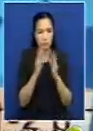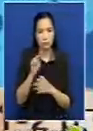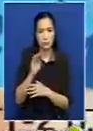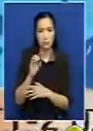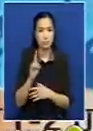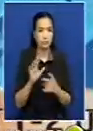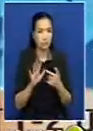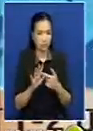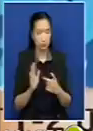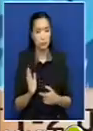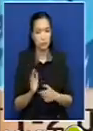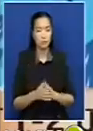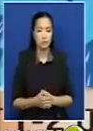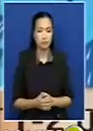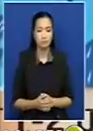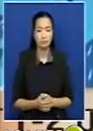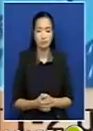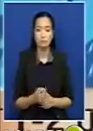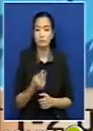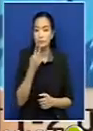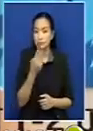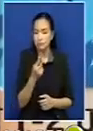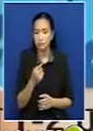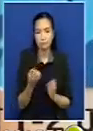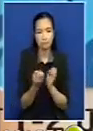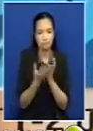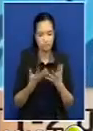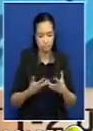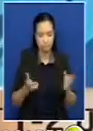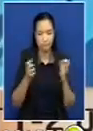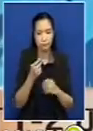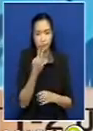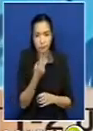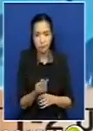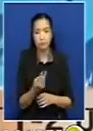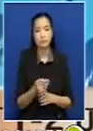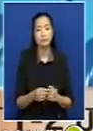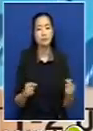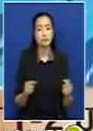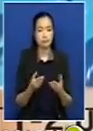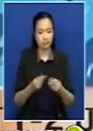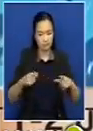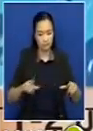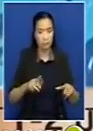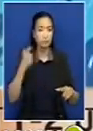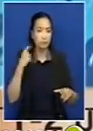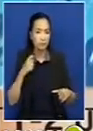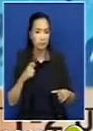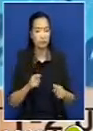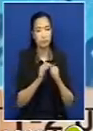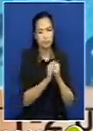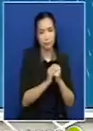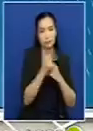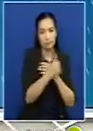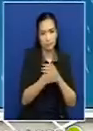นที่ชื่อว่านิดานะครับและยังคงต้องจับตาความเสียหายที่จะเกิดขึ้นในบริเวณของพื้นที่ฮ่องกงรวมถึงประเทศจีน